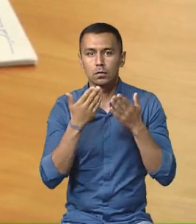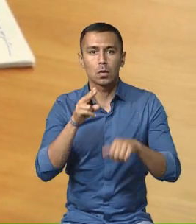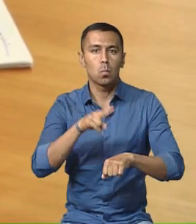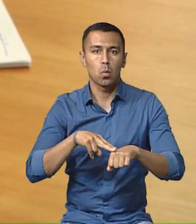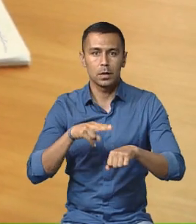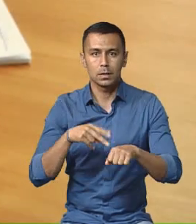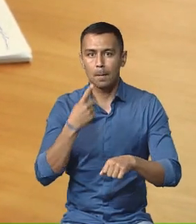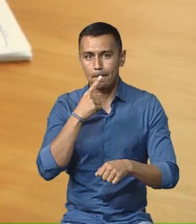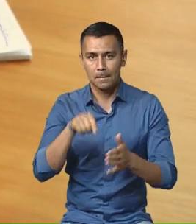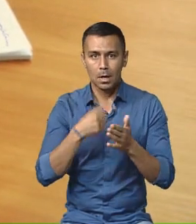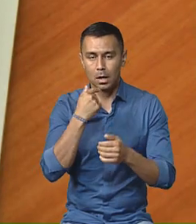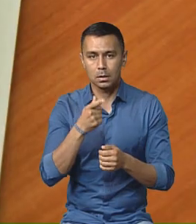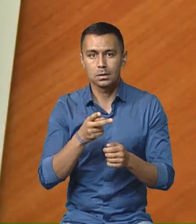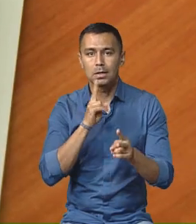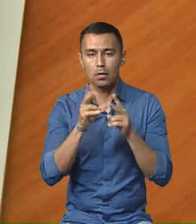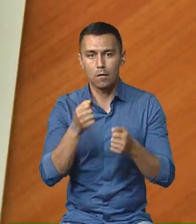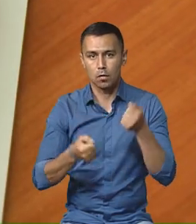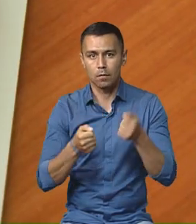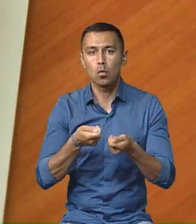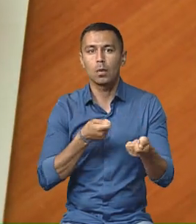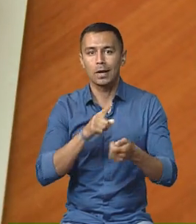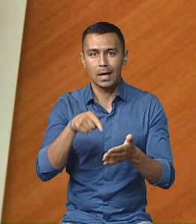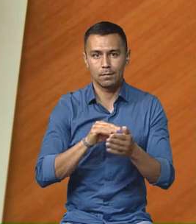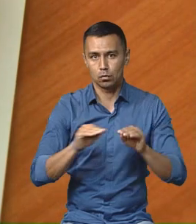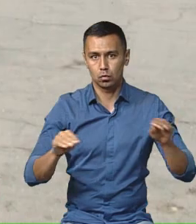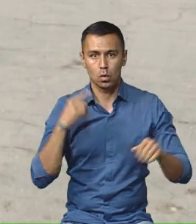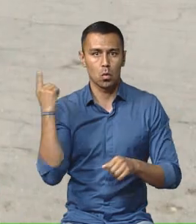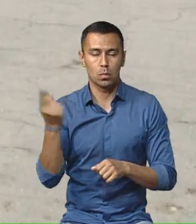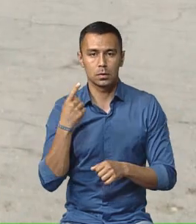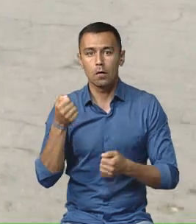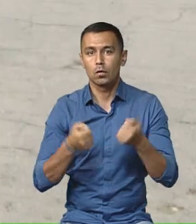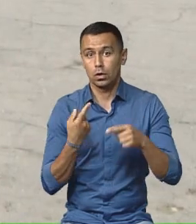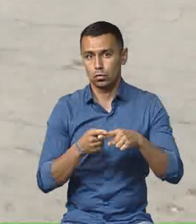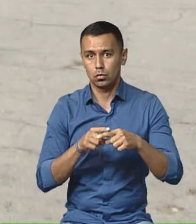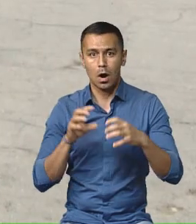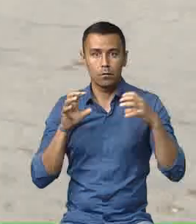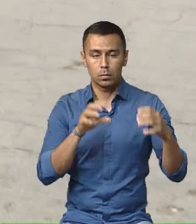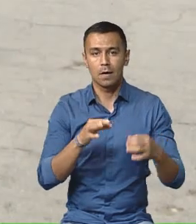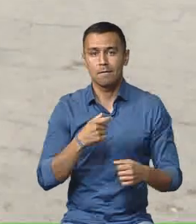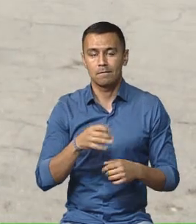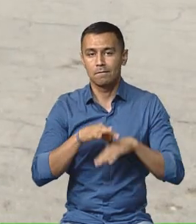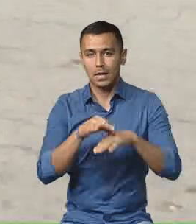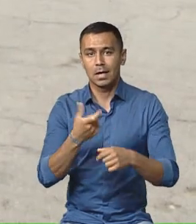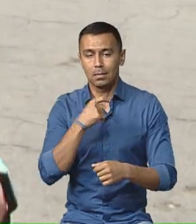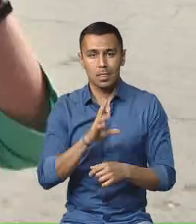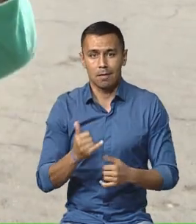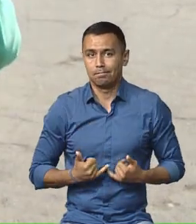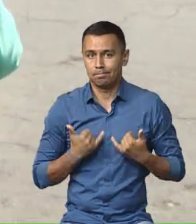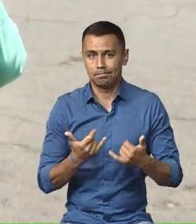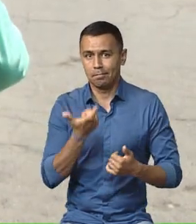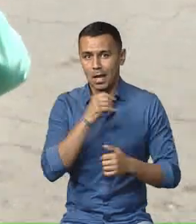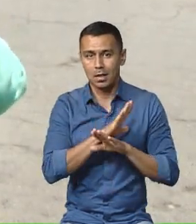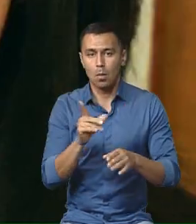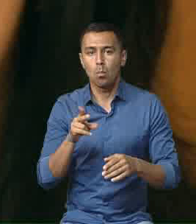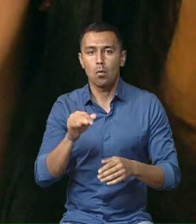поліцію Красилова та зі скаргою на водія в управління інфраструктури області. Водій даного маршрута веде себе неввічливо, неетично по відношенню